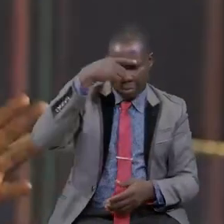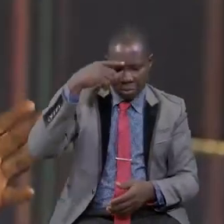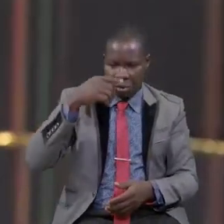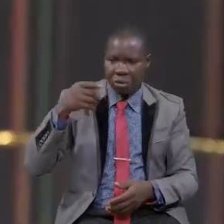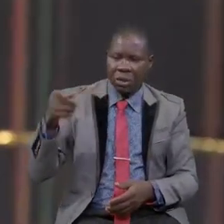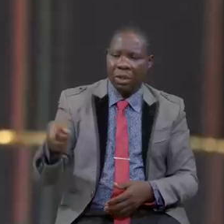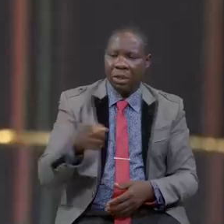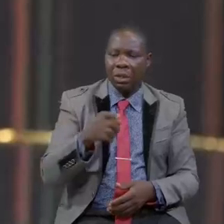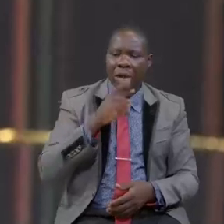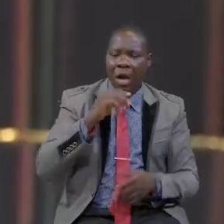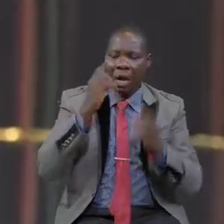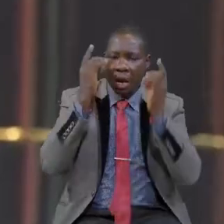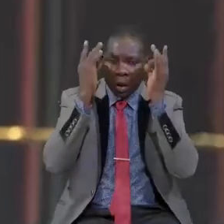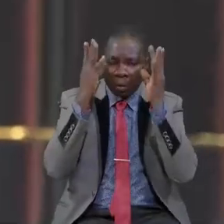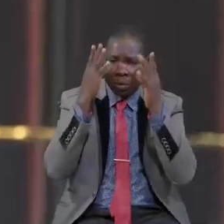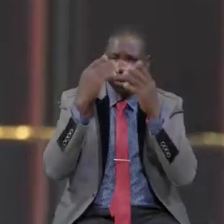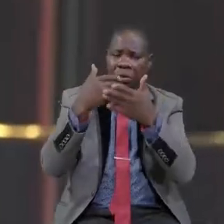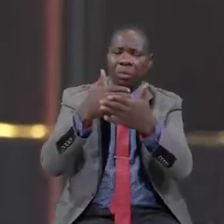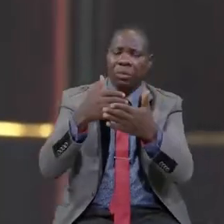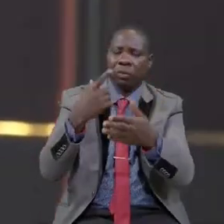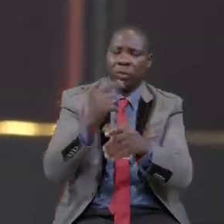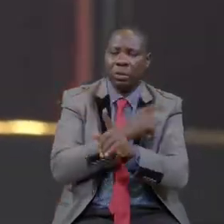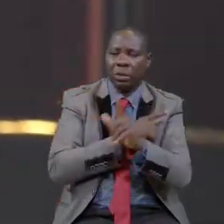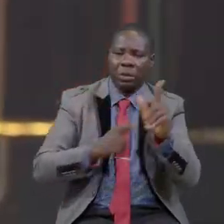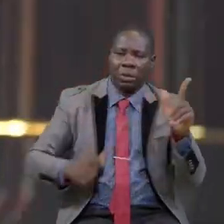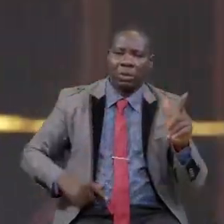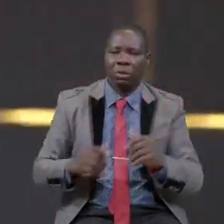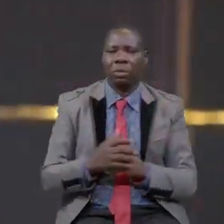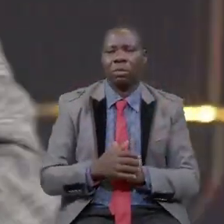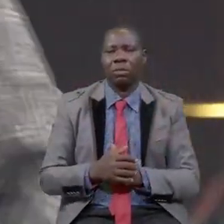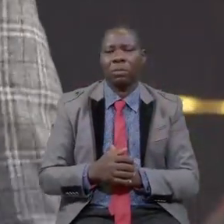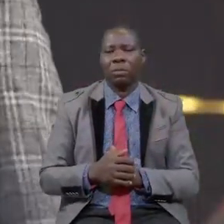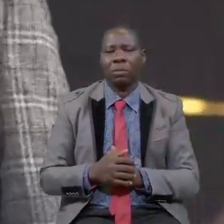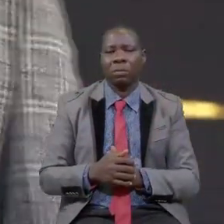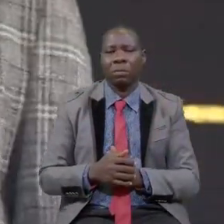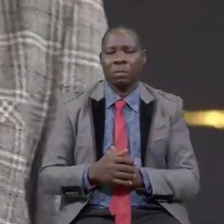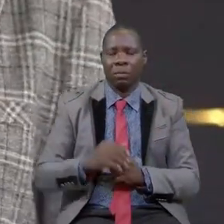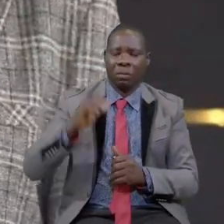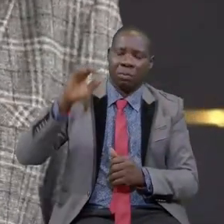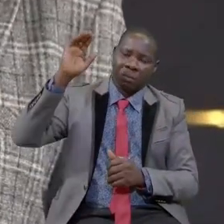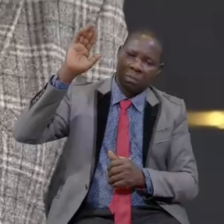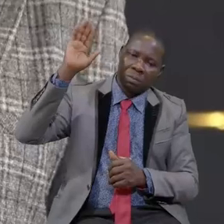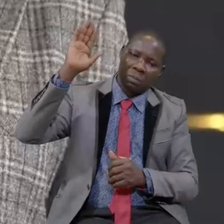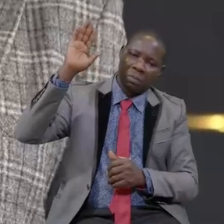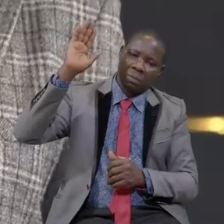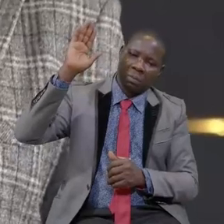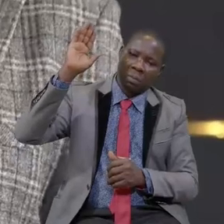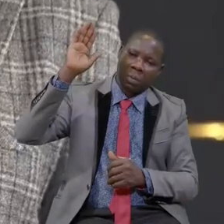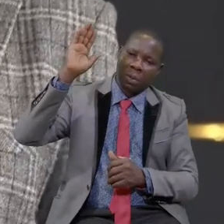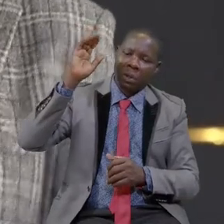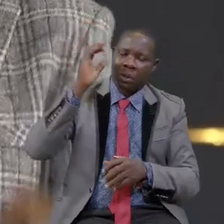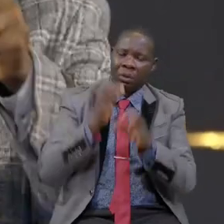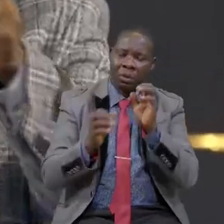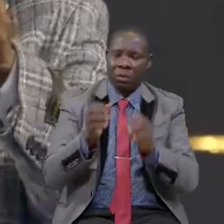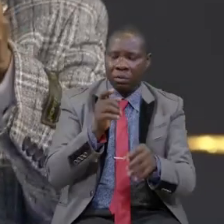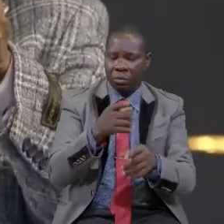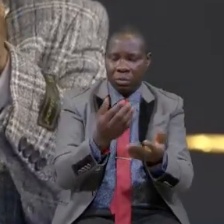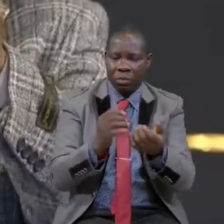Parce que ce sont c'est des abominations aux yeux de Dieu. Lève alors ta main. Tu veux ce